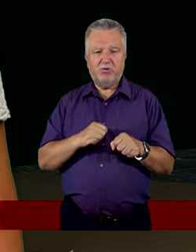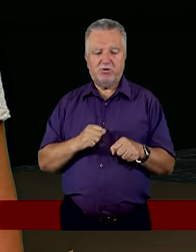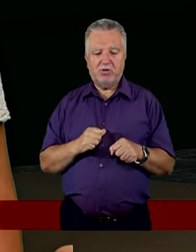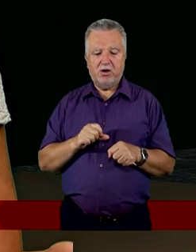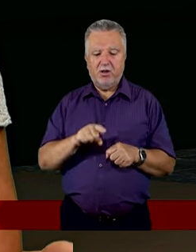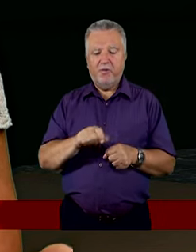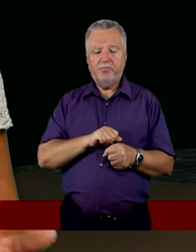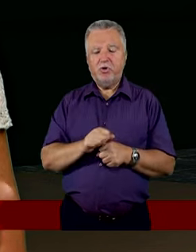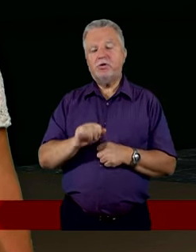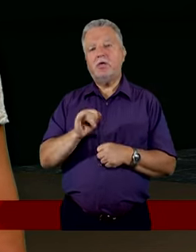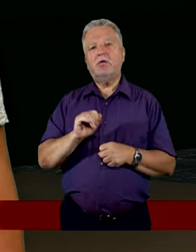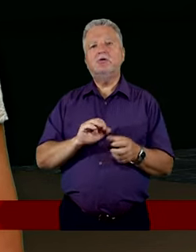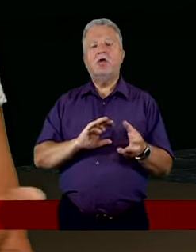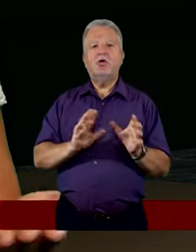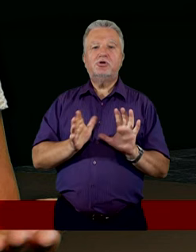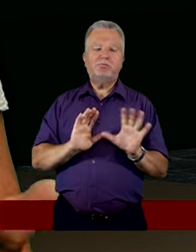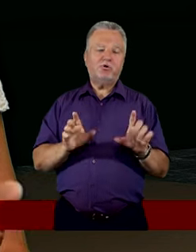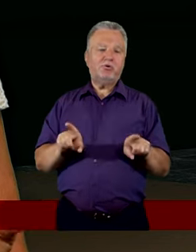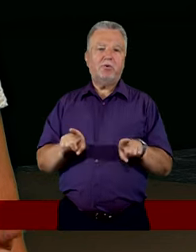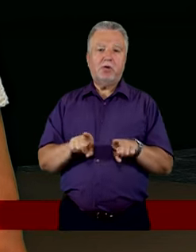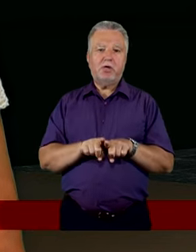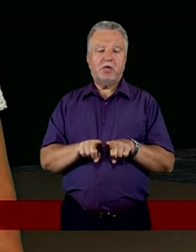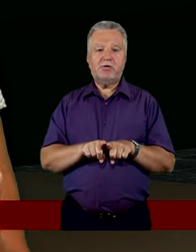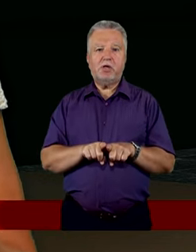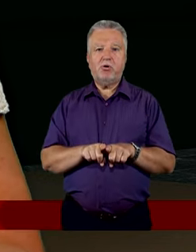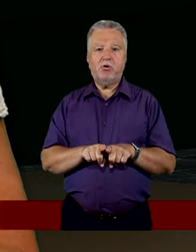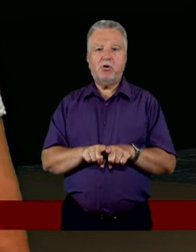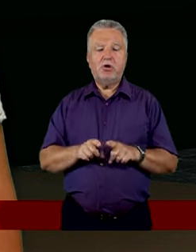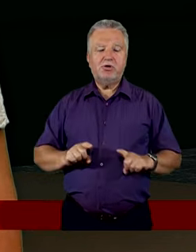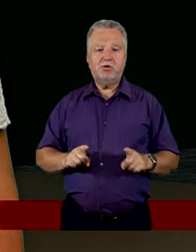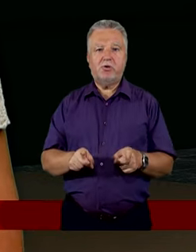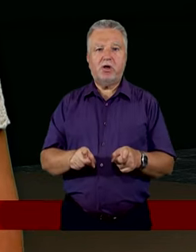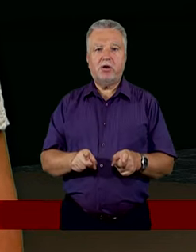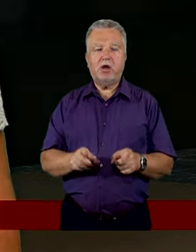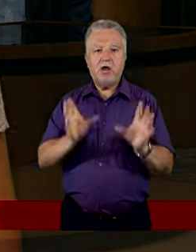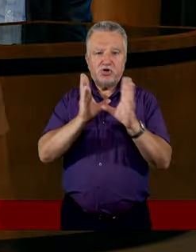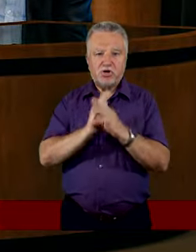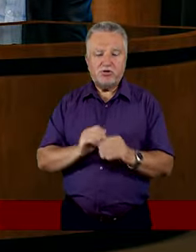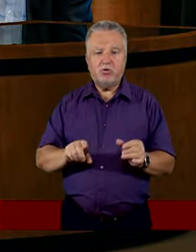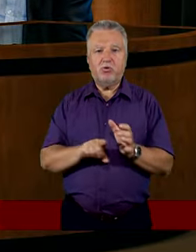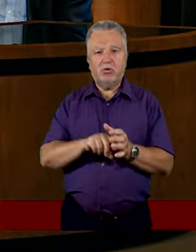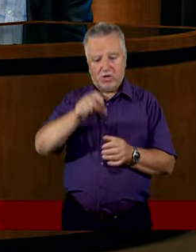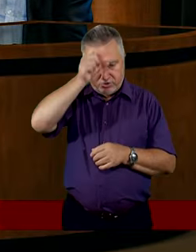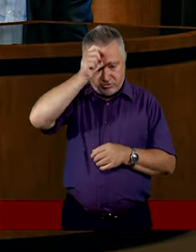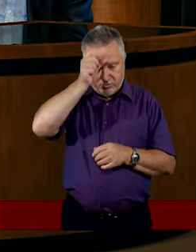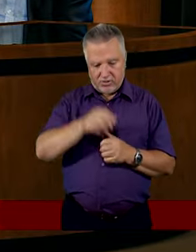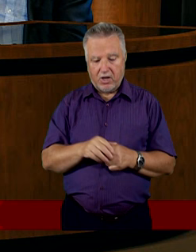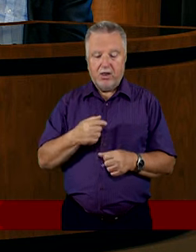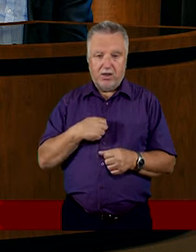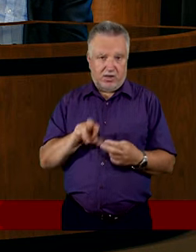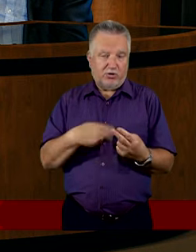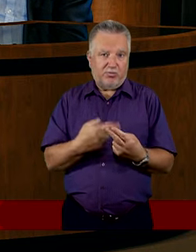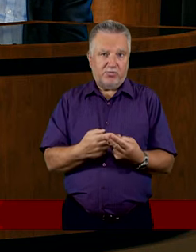To jest też jakaś taka pewna forma, no to wypływa z tego, że człowiek jest człowiekiem. A co odpowiedziałaś?